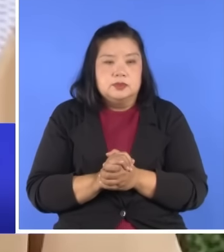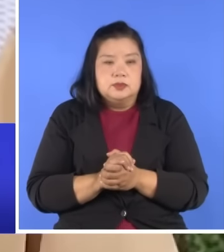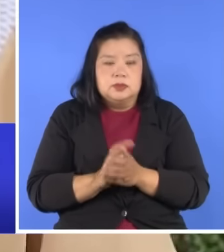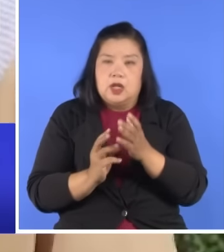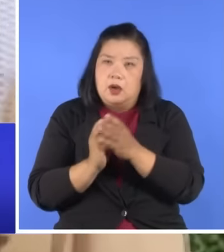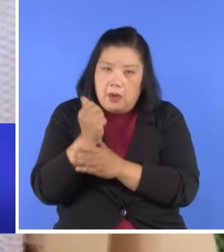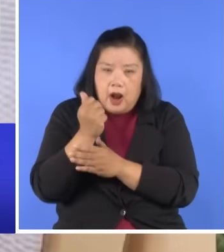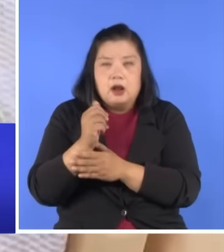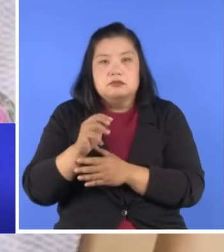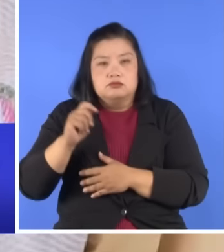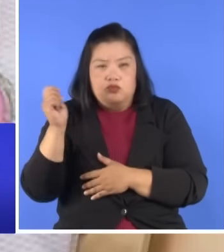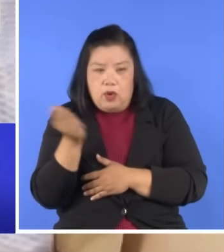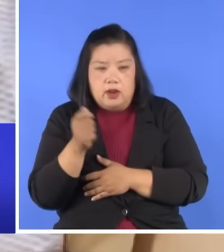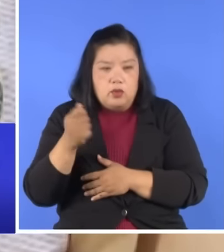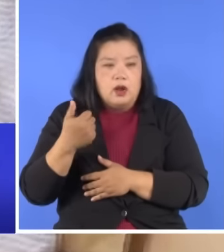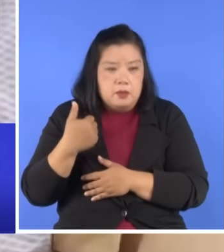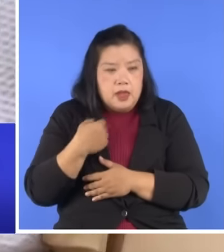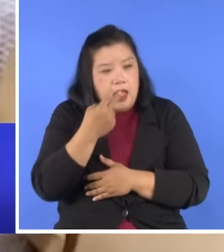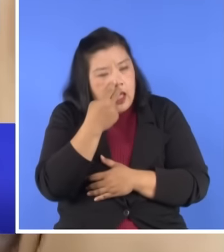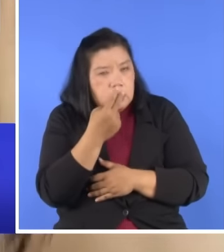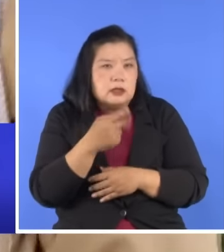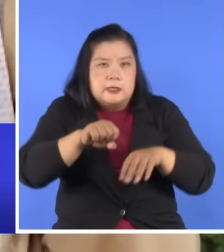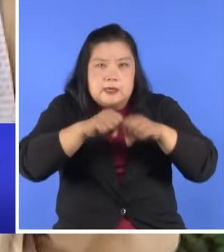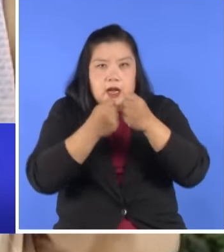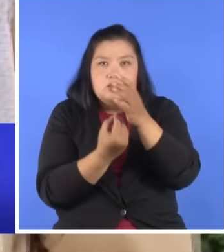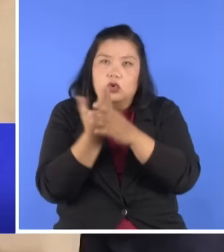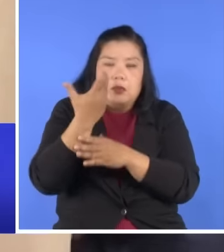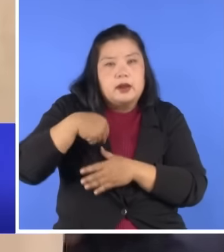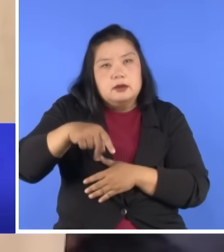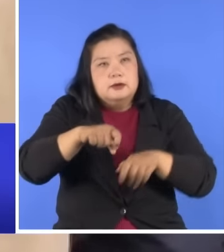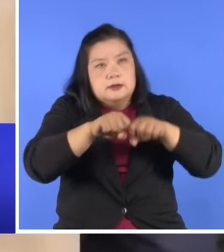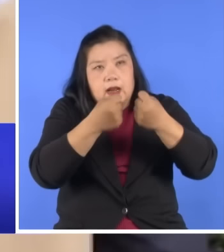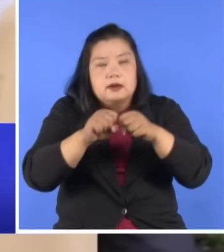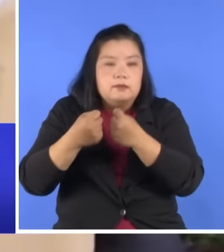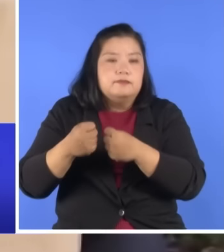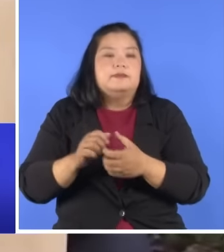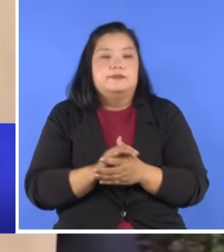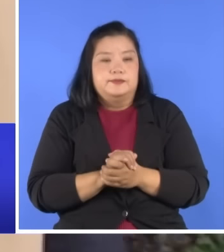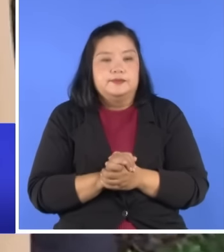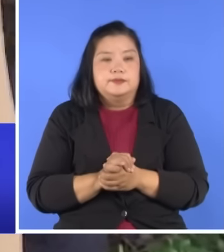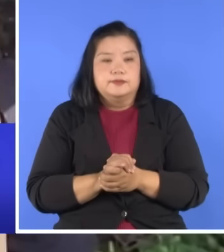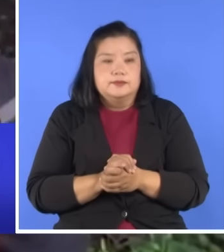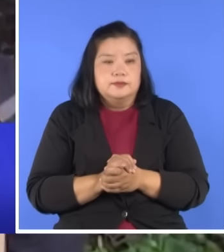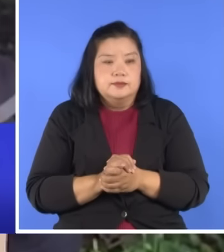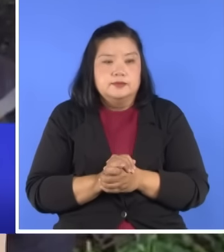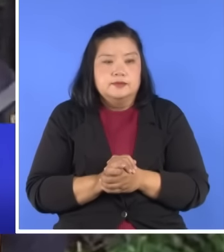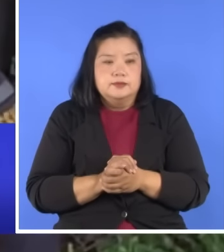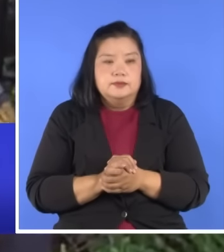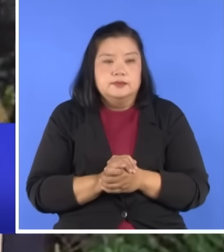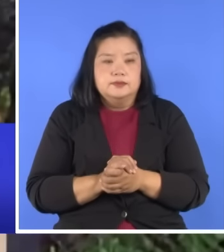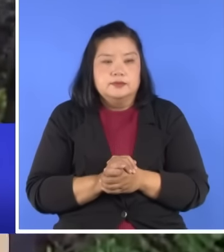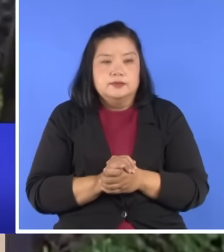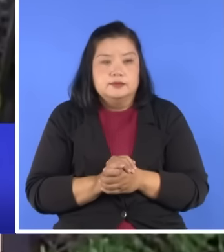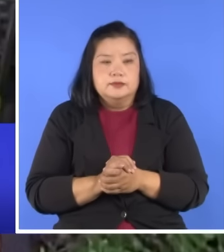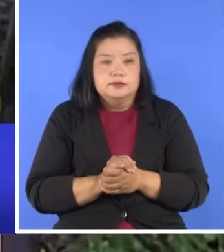อืง่าไม้นี่เพิ่นสิหักมานำทางเลยหักๆหมดสุหม่องนี่หน้าคนอยู่เล่าให้ฟังคือรปภเนี่ยตอนแรกเขา